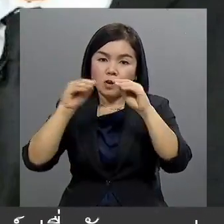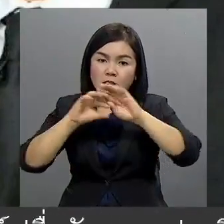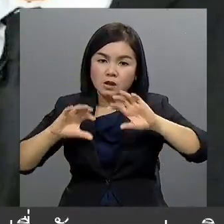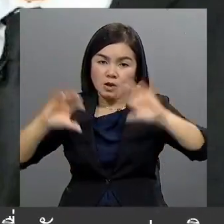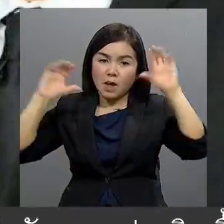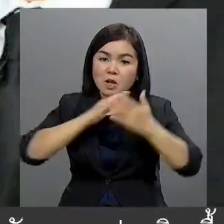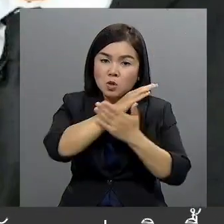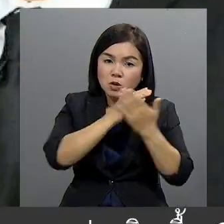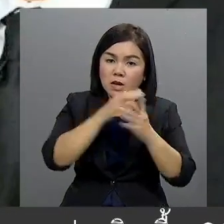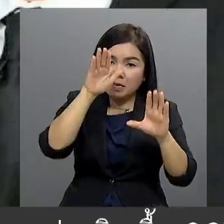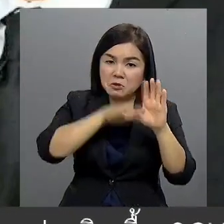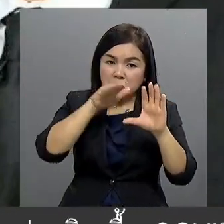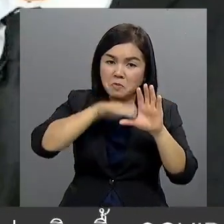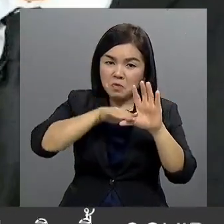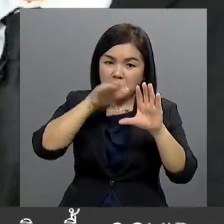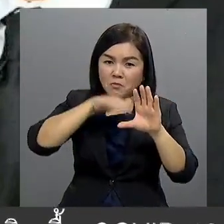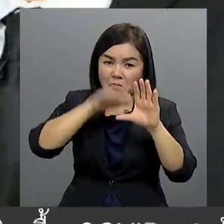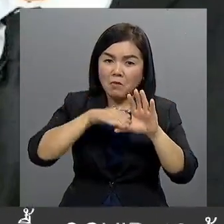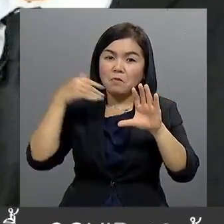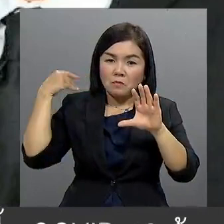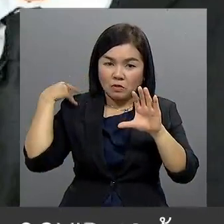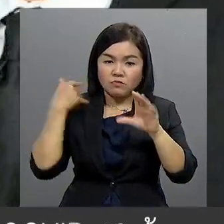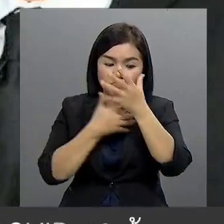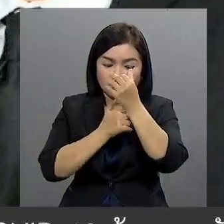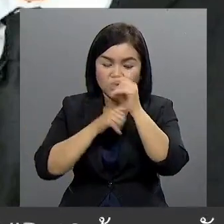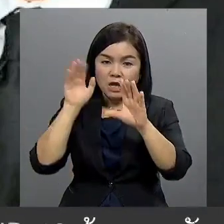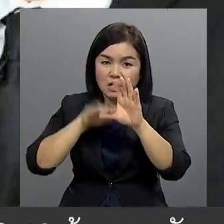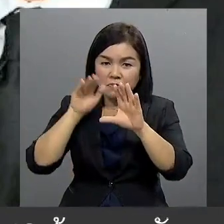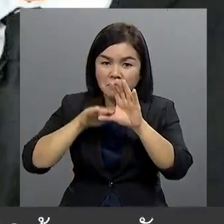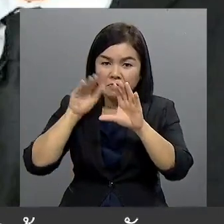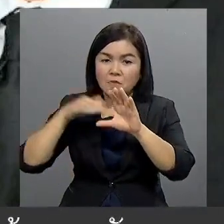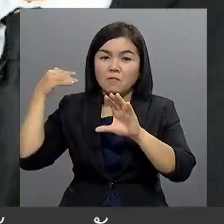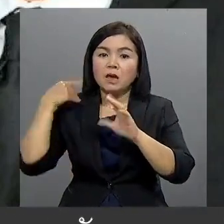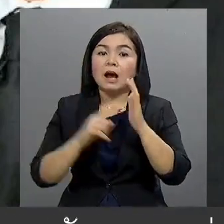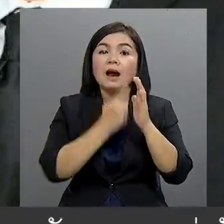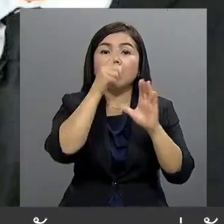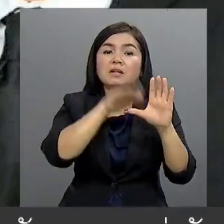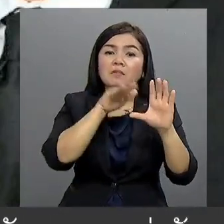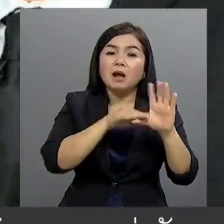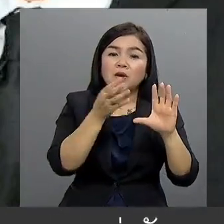อย่างทริครักเมื่เที Ling egy ที่ของเราคember